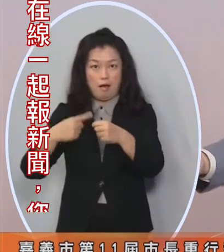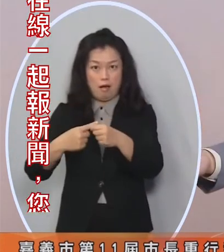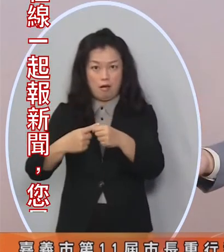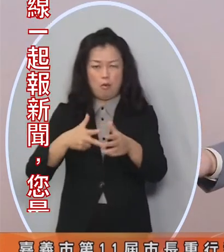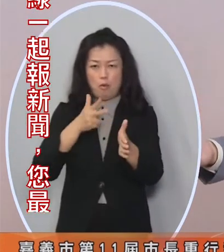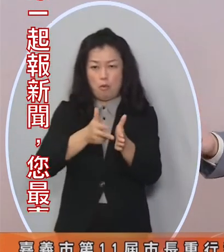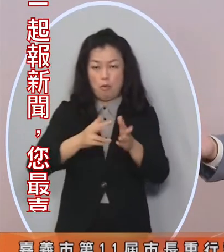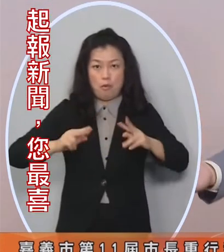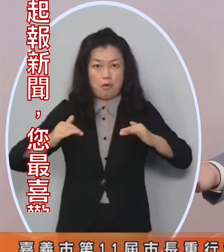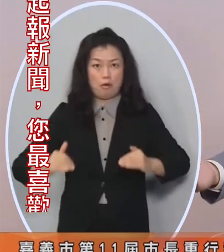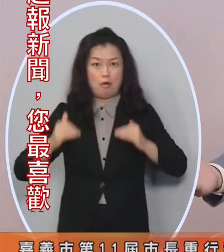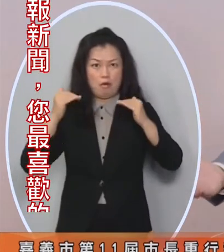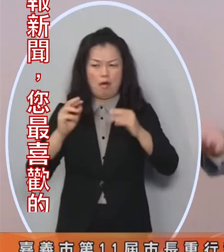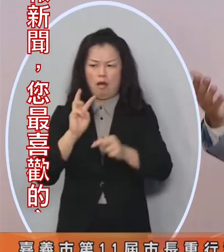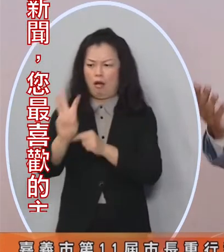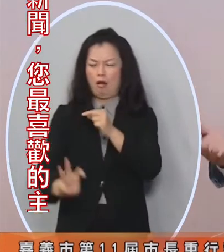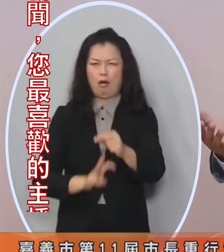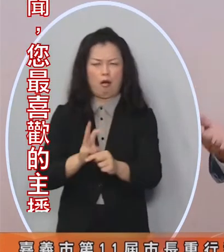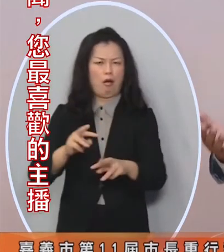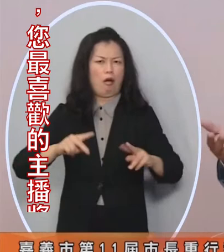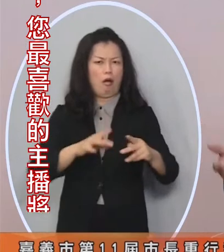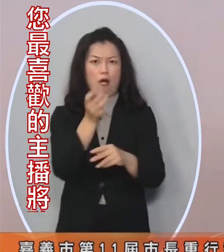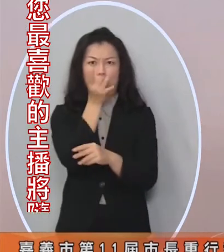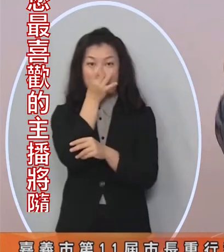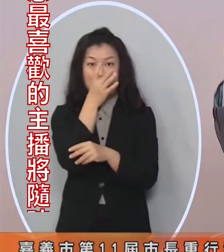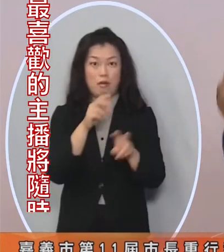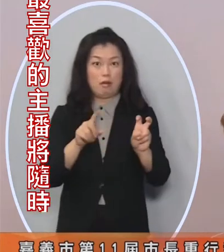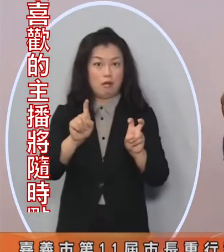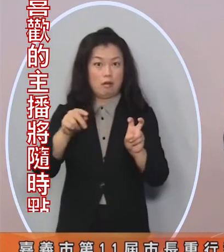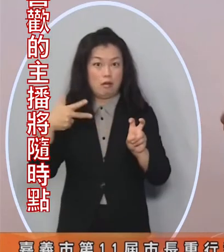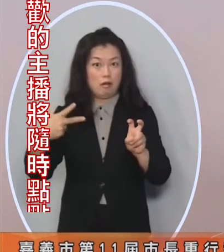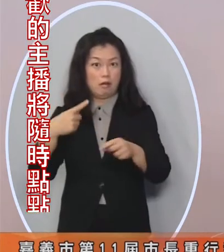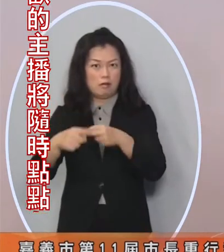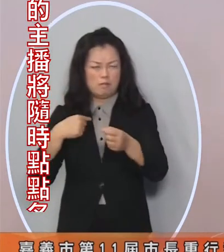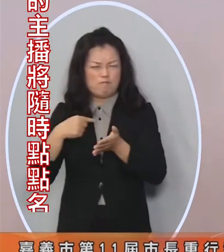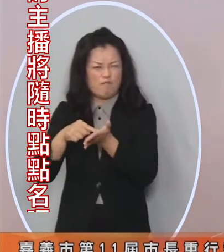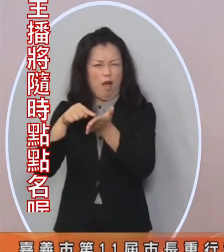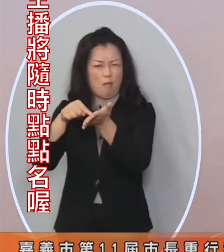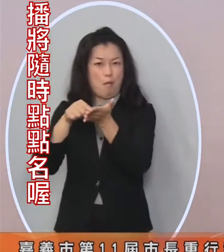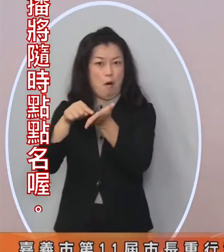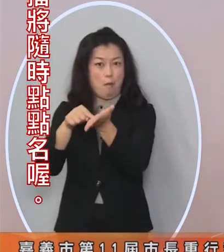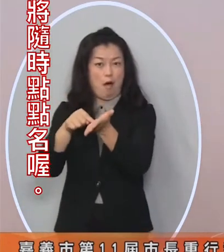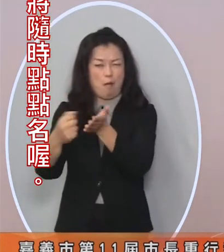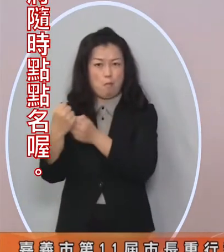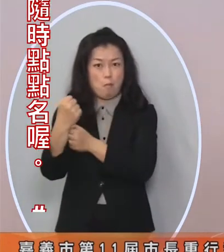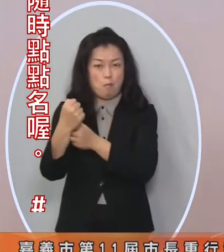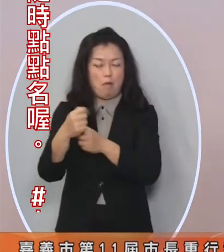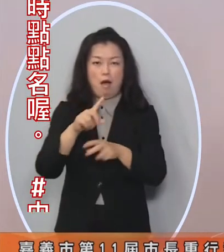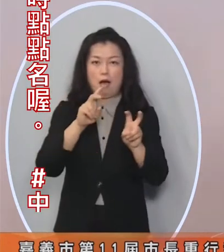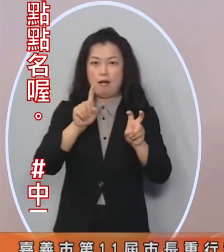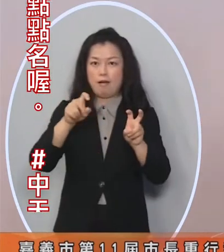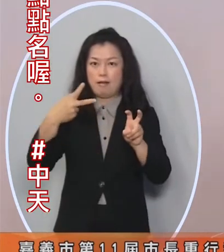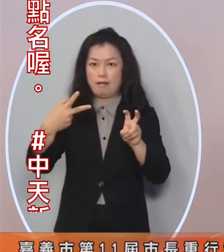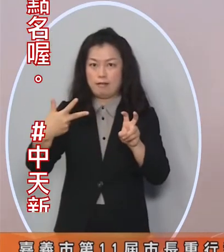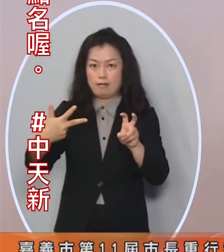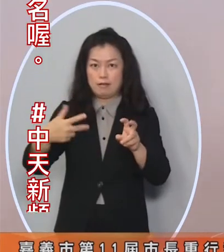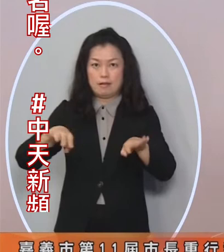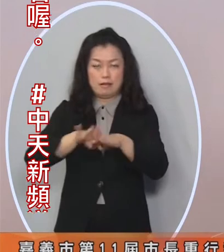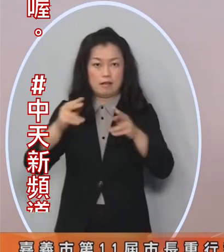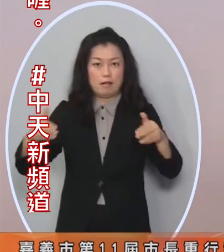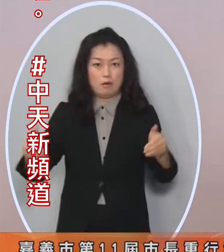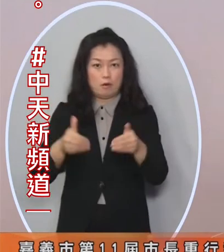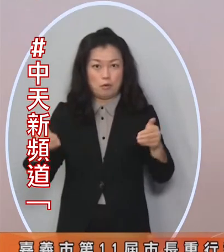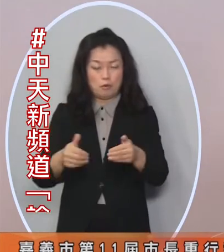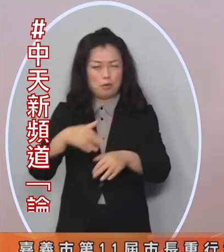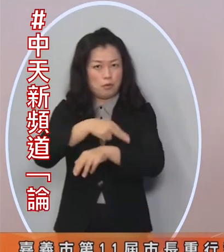是30年来都没有进度。在2017年，在我们极力争取下，2017年动工，现在预计